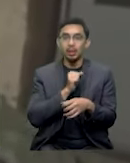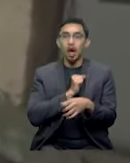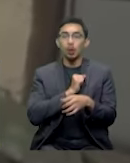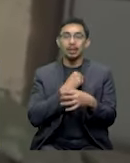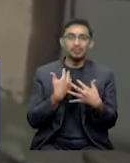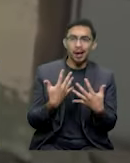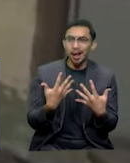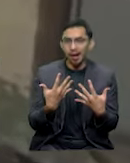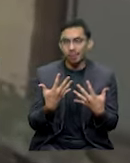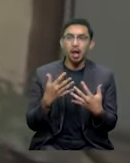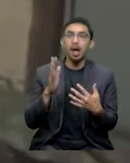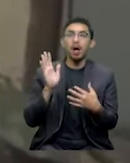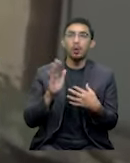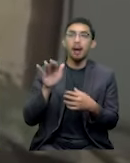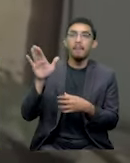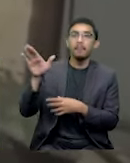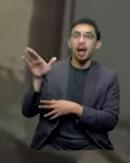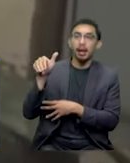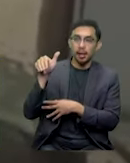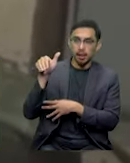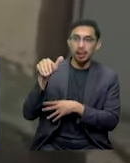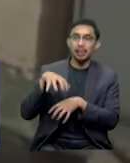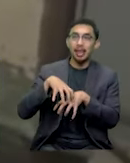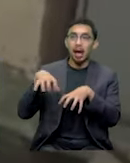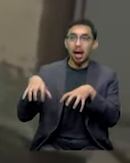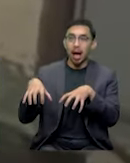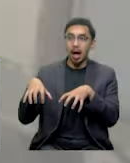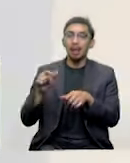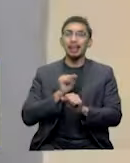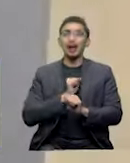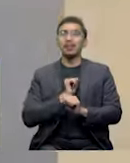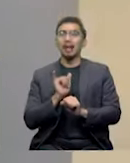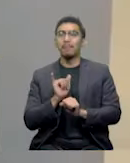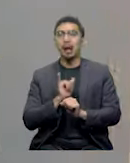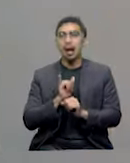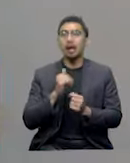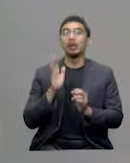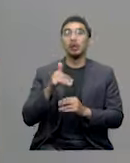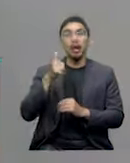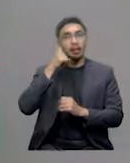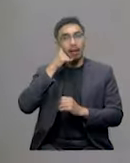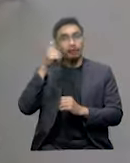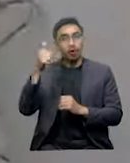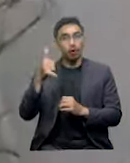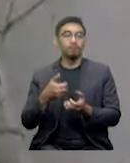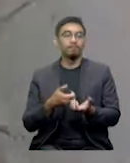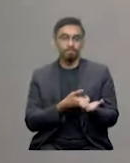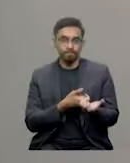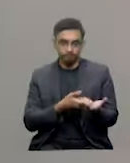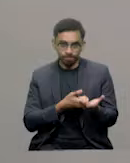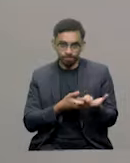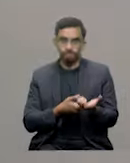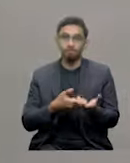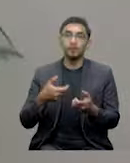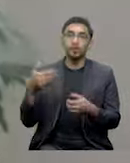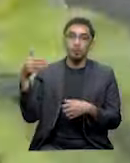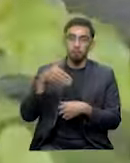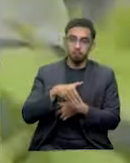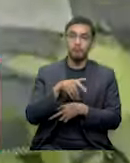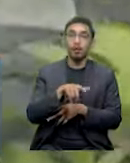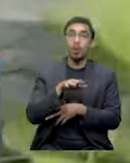gitu manggil tetangga, tetangga juga gak berani. Akhirnya telepon damkar. Temuan ular kobra berbisa di halaman rumah